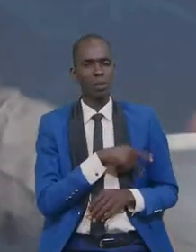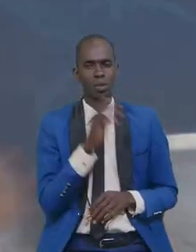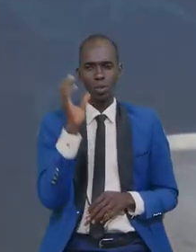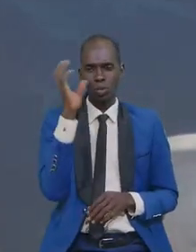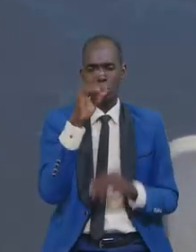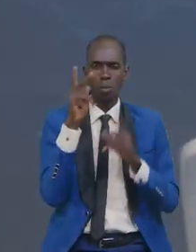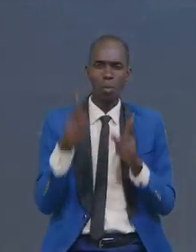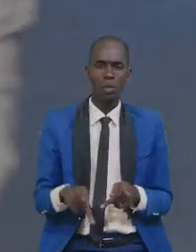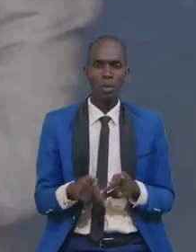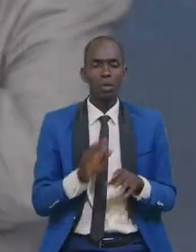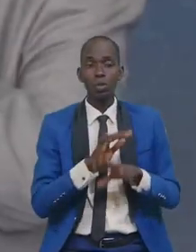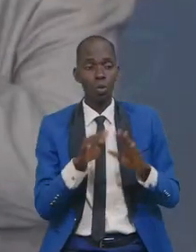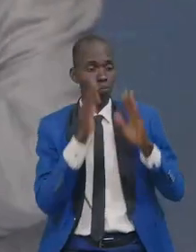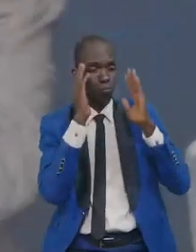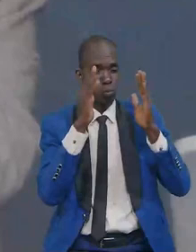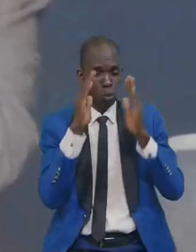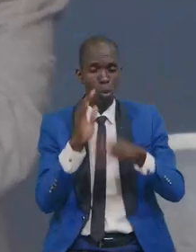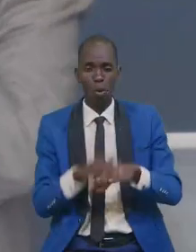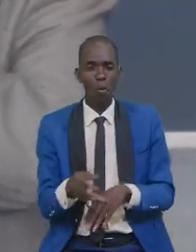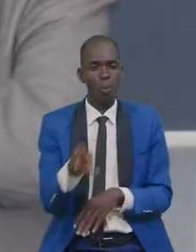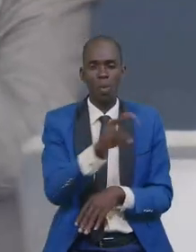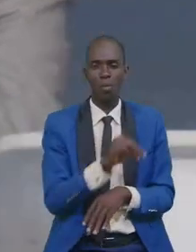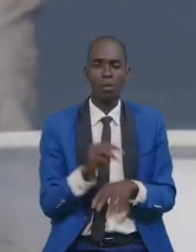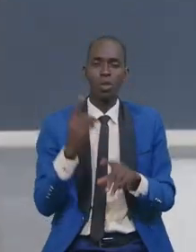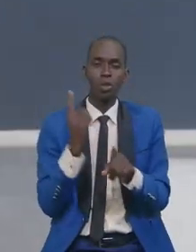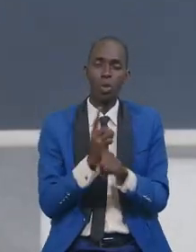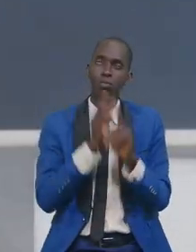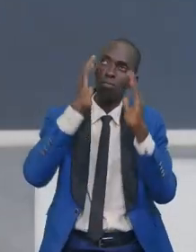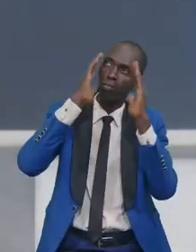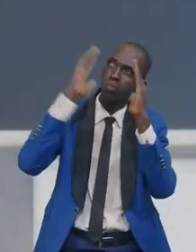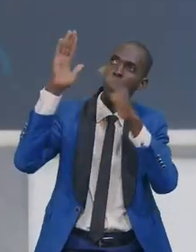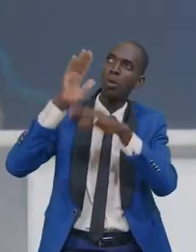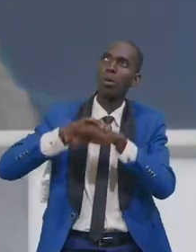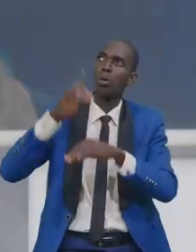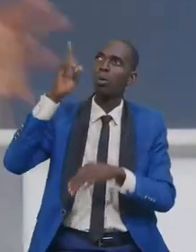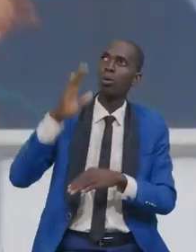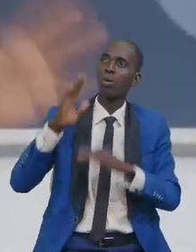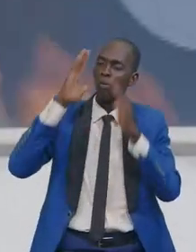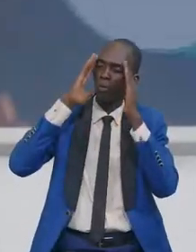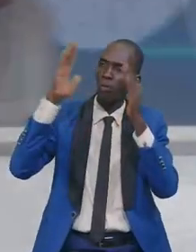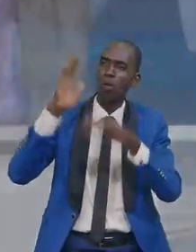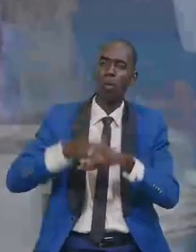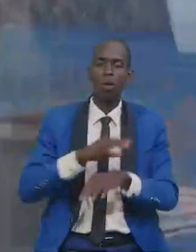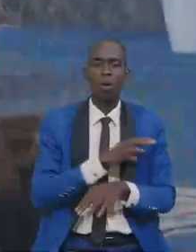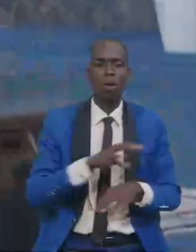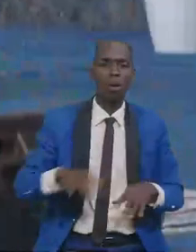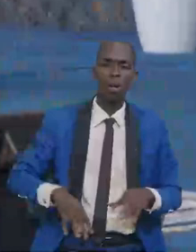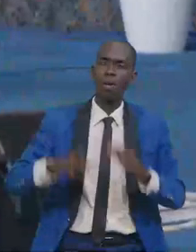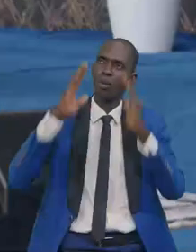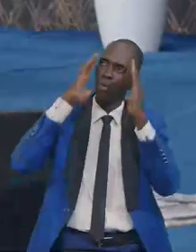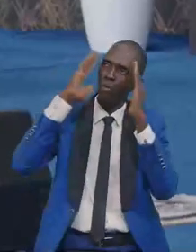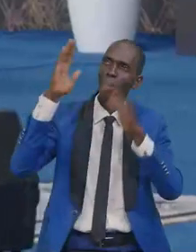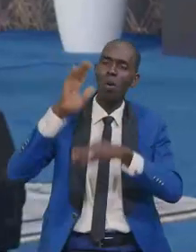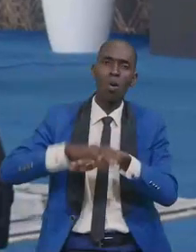étrangers, comme tu ne prêtes plus attention à eux, et tu te concentres sur Dieu, tu te concentres sur Christ, tu